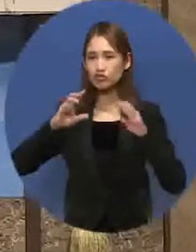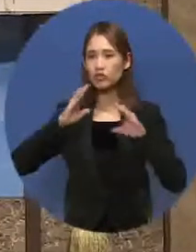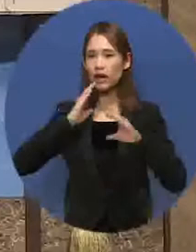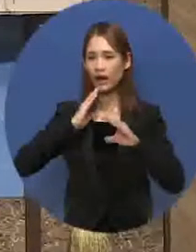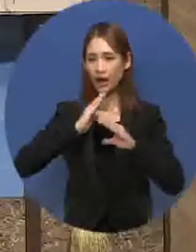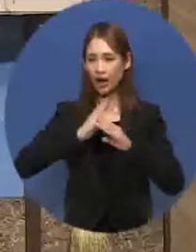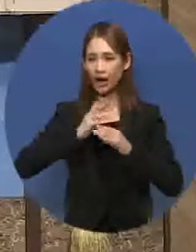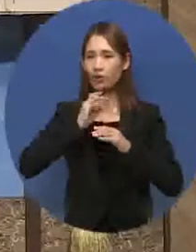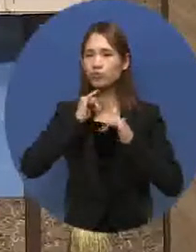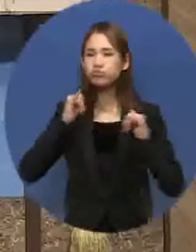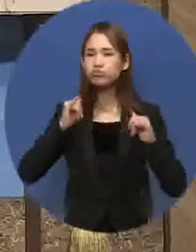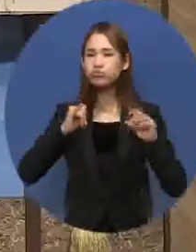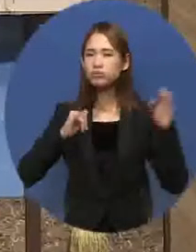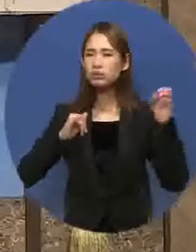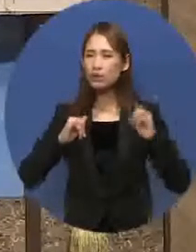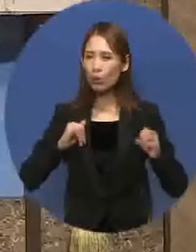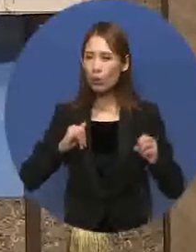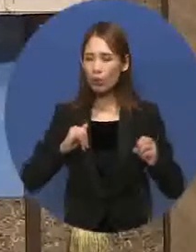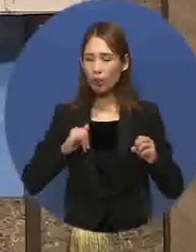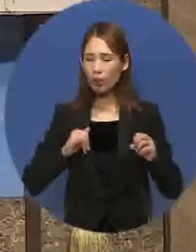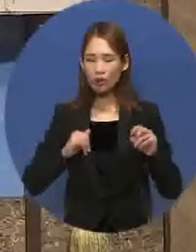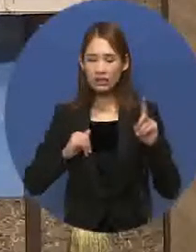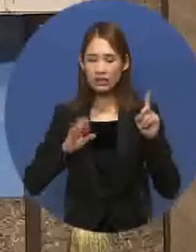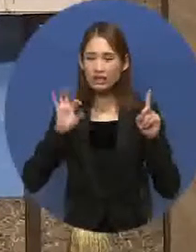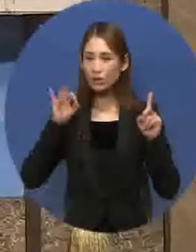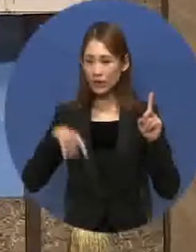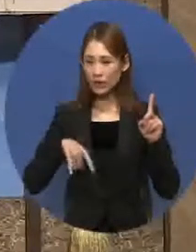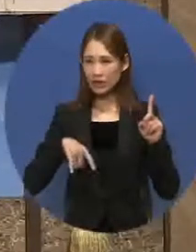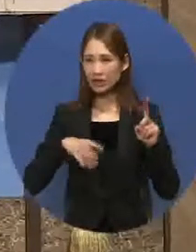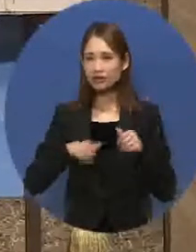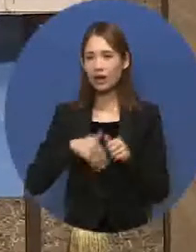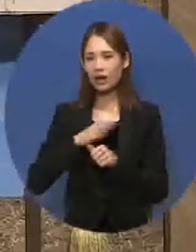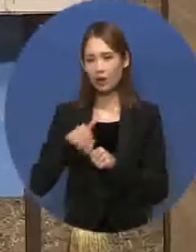노인 빈곤율이 1위인 이런 상황이기 때문에 네.